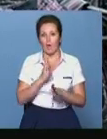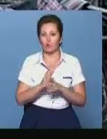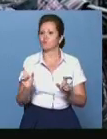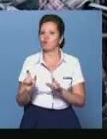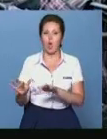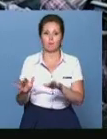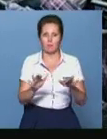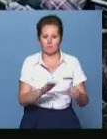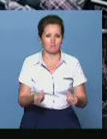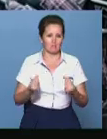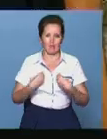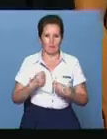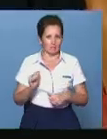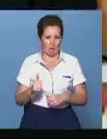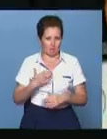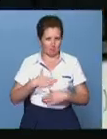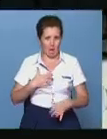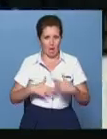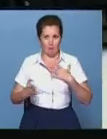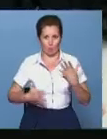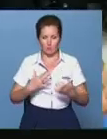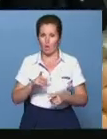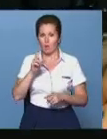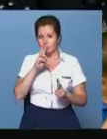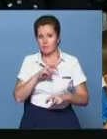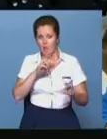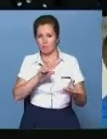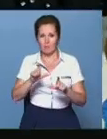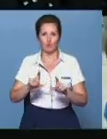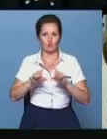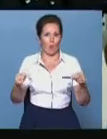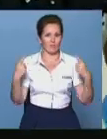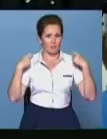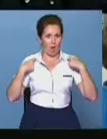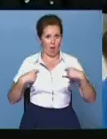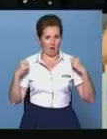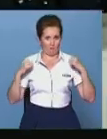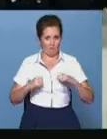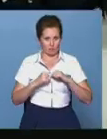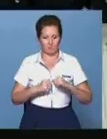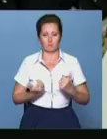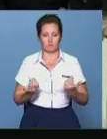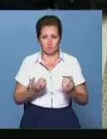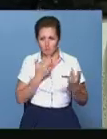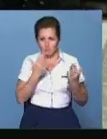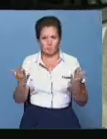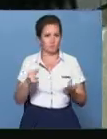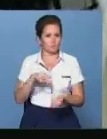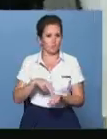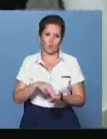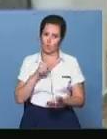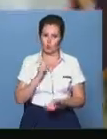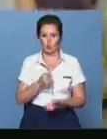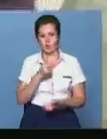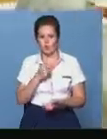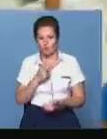не самые приятные эмоции. С утра искали школьный сарафан, чтобы красивый, но недорогой. В семейном бюджете заложили на него сумму в 1200 рублей,